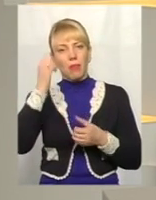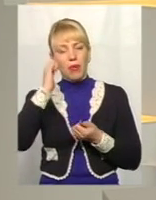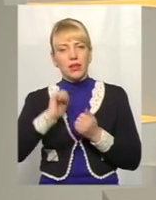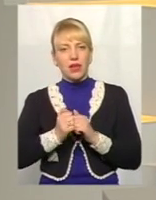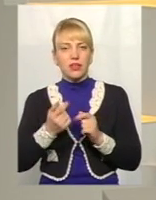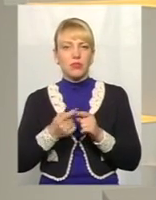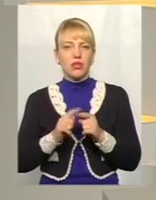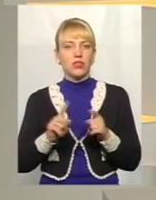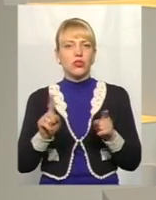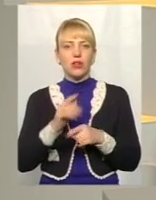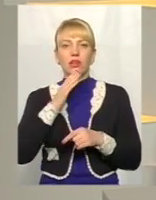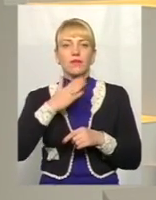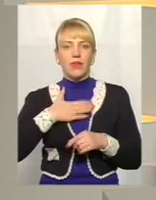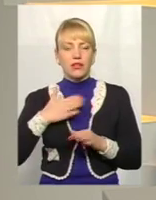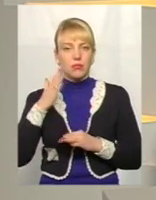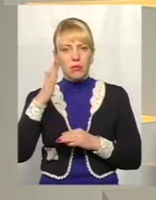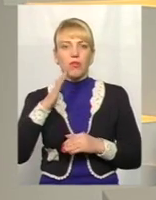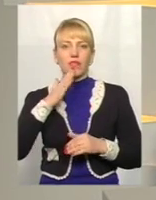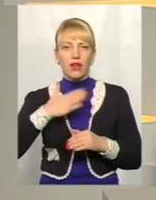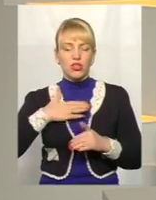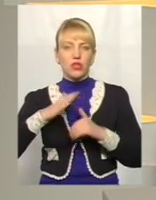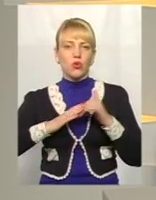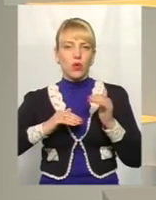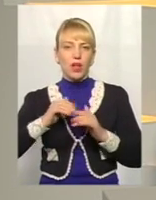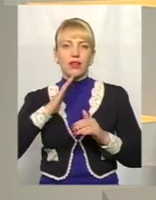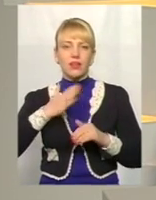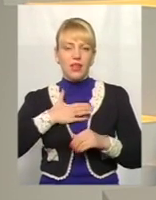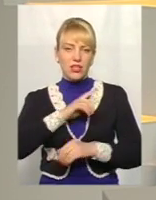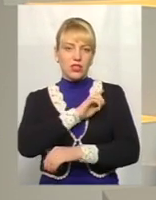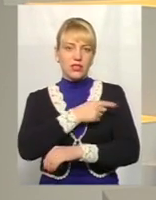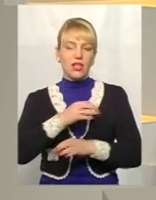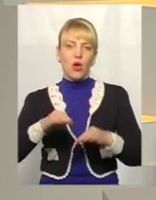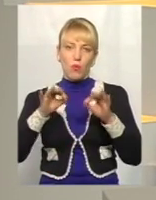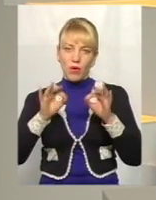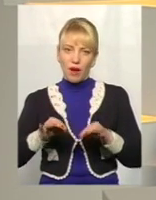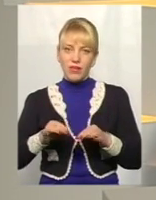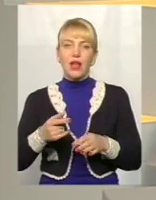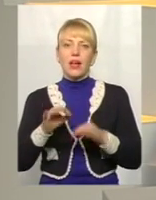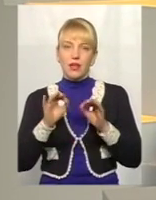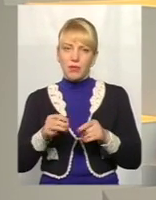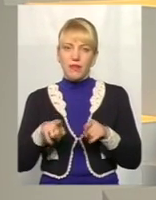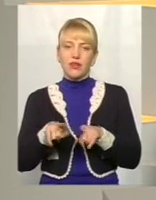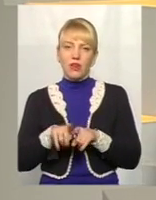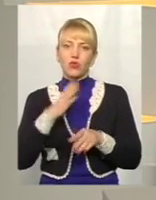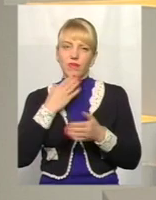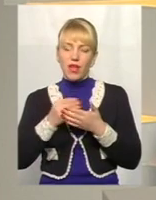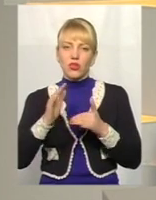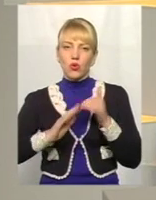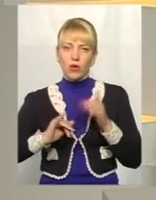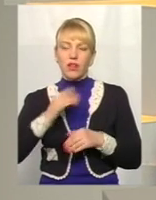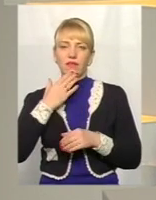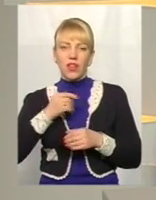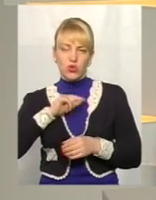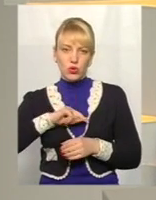що наше майбутнє в наших руках. І наша сила у правді, і правда також у наших руках і в нашій